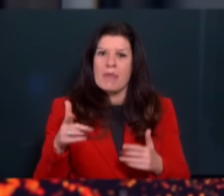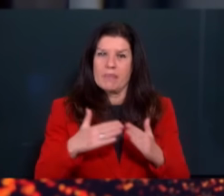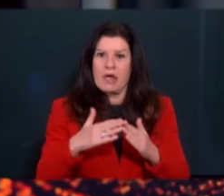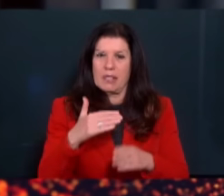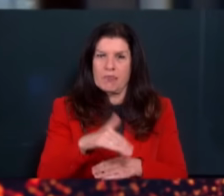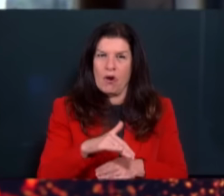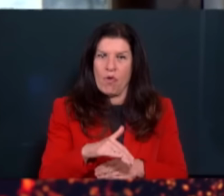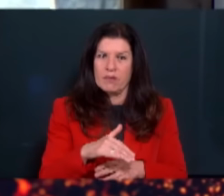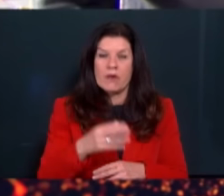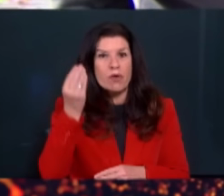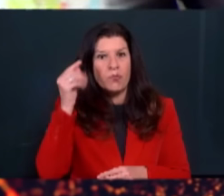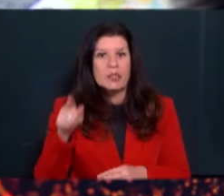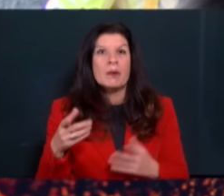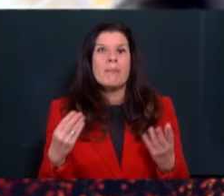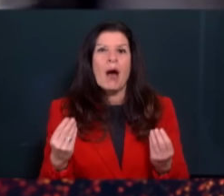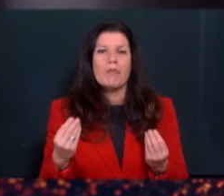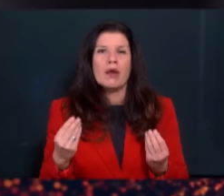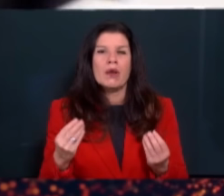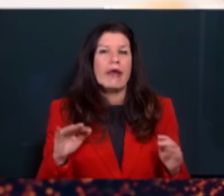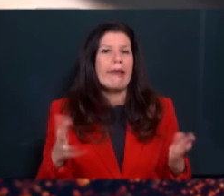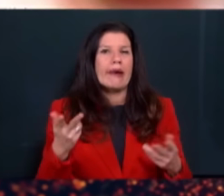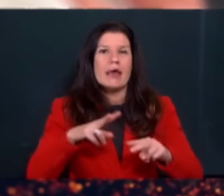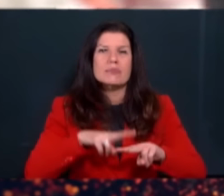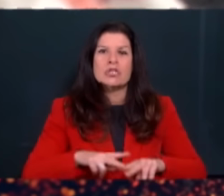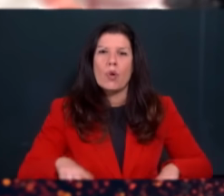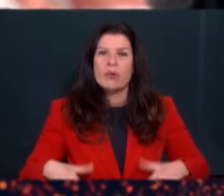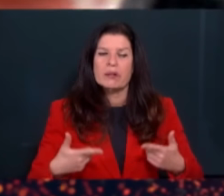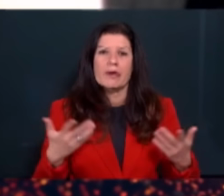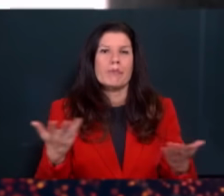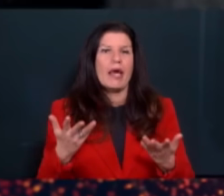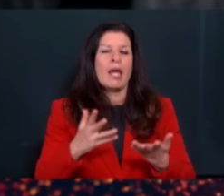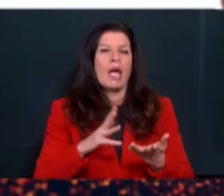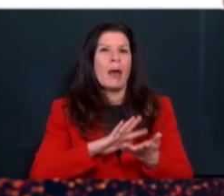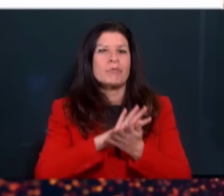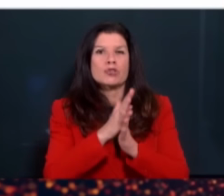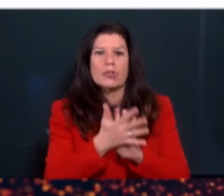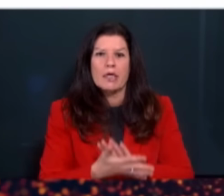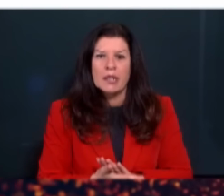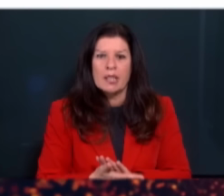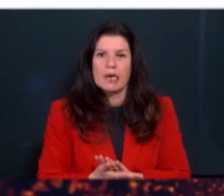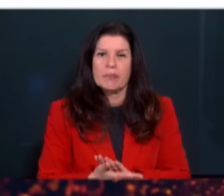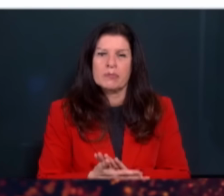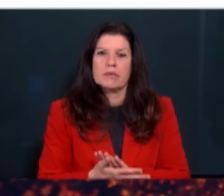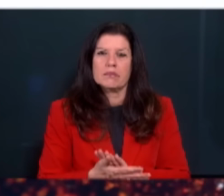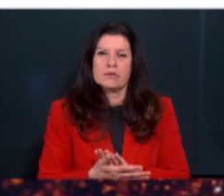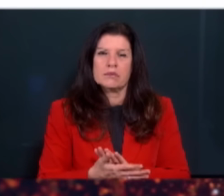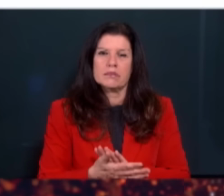מהם המון, איך הם שורדים, איך הם משתנים, איך הם פתאום מתהפכים. אני מאמין